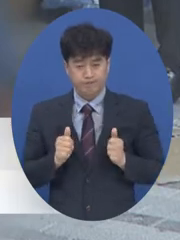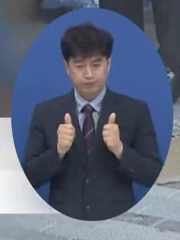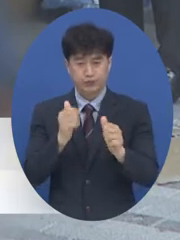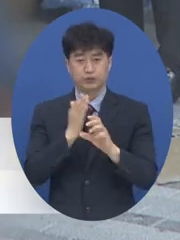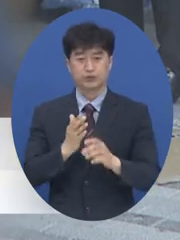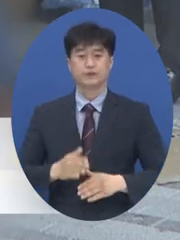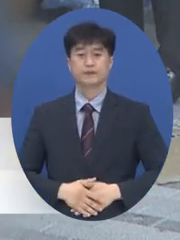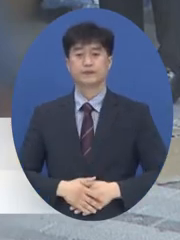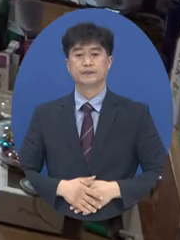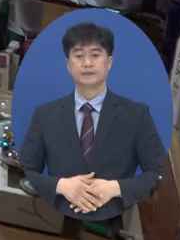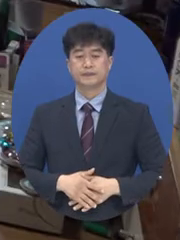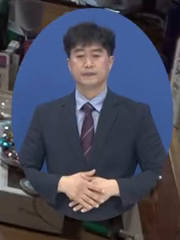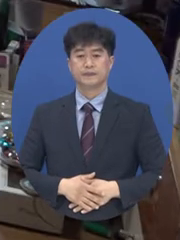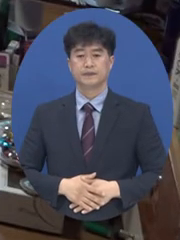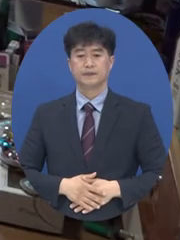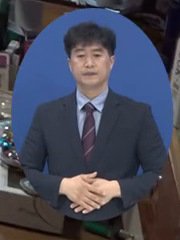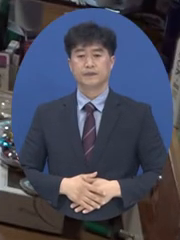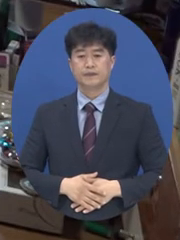취재했습니다.